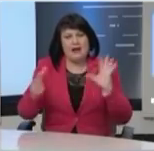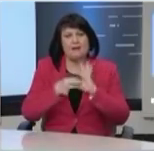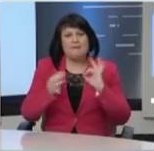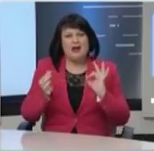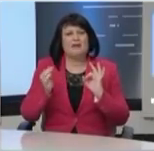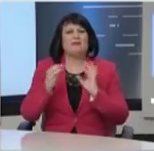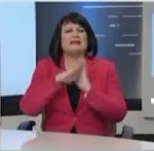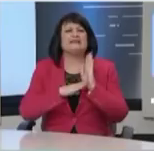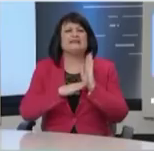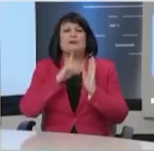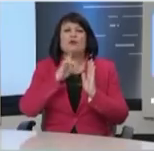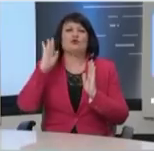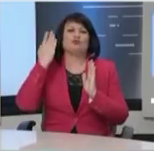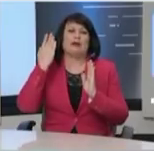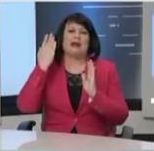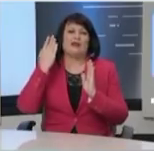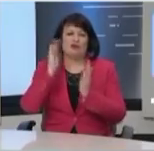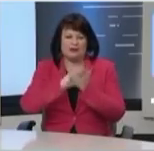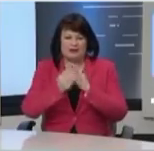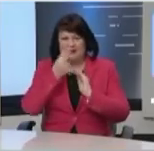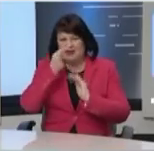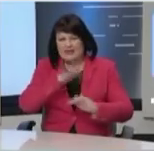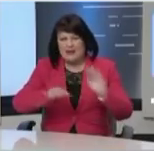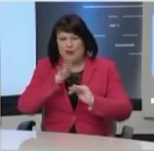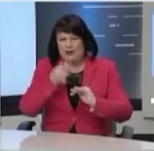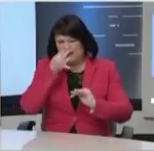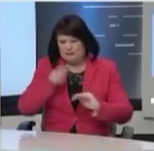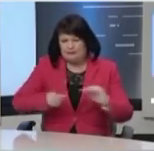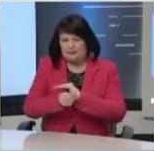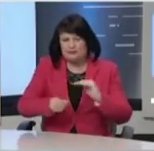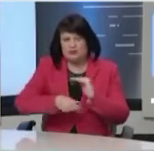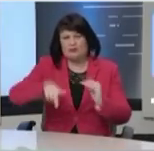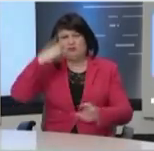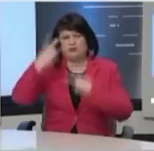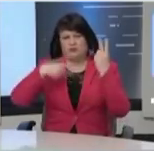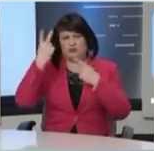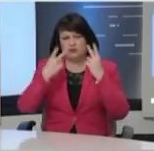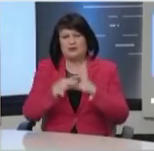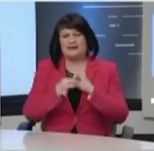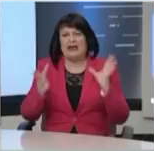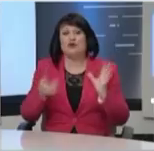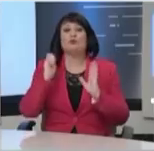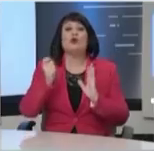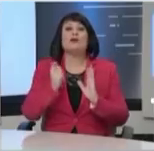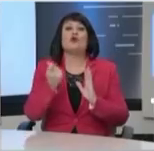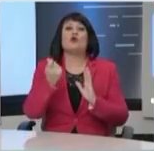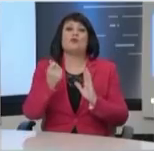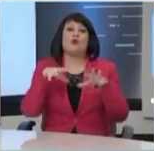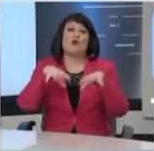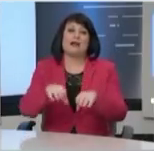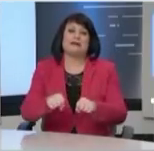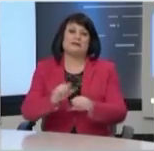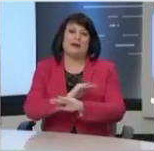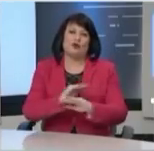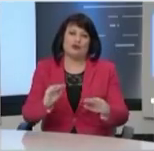τα συστήματα του παρελθόντος. Τη διαπλοκή, τη διαφθορά, την ασυδοσία ενός πολιτικού και οικονομικού κατεστημένου